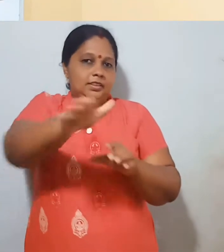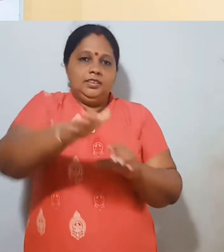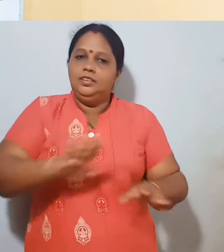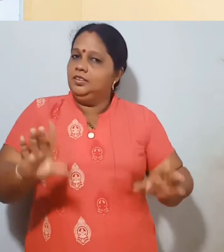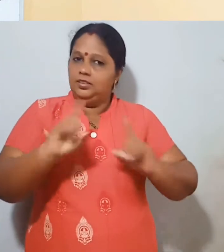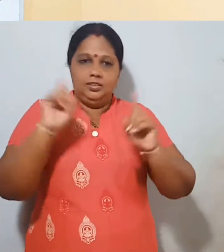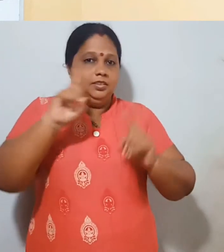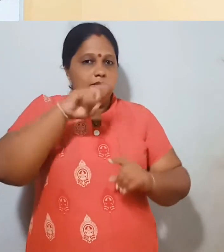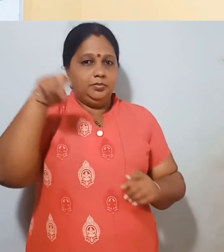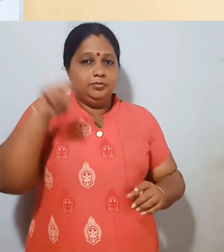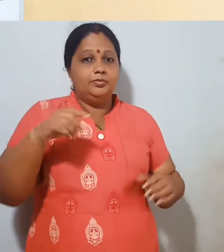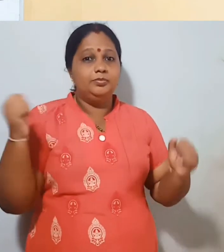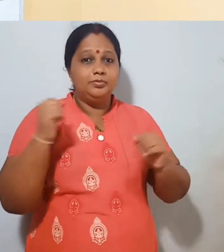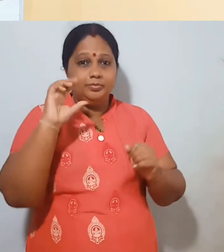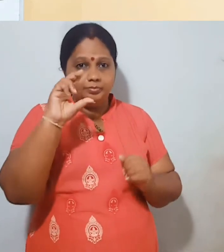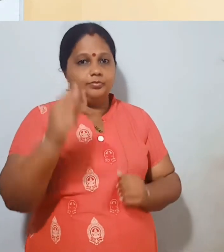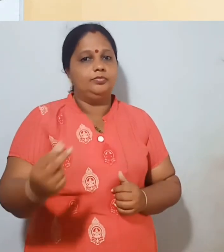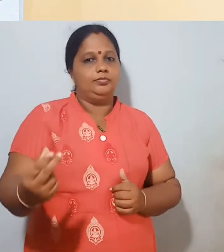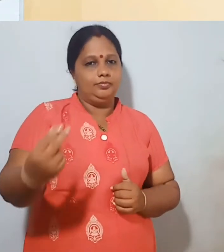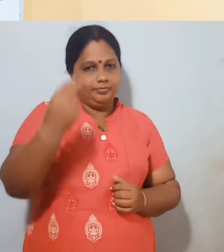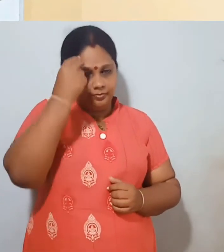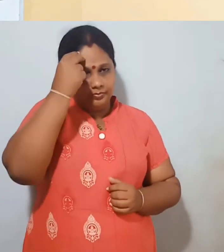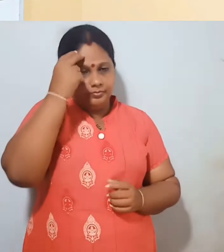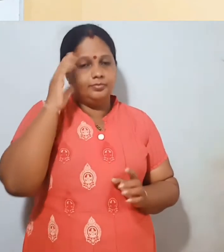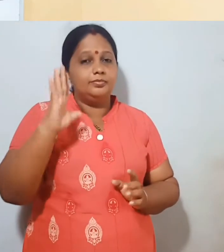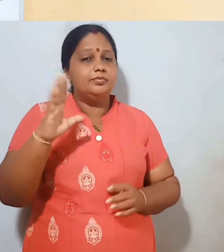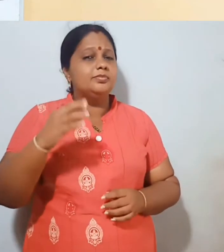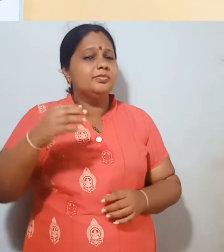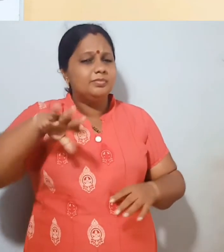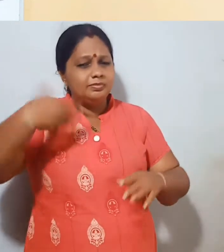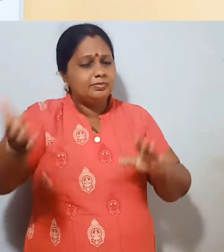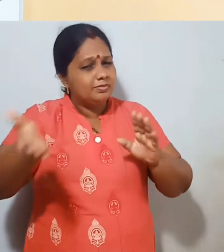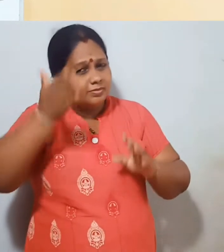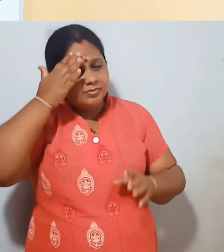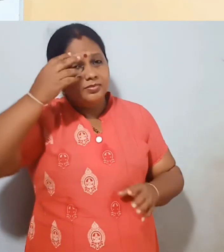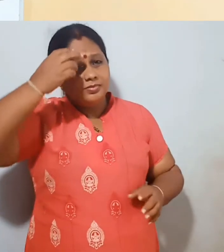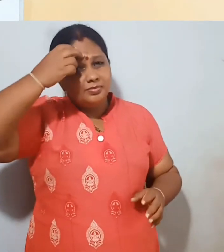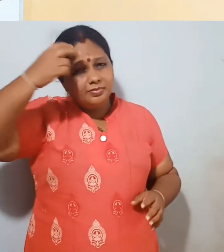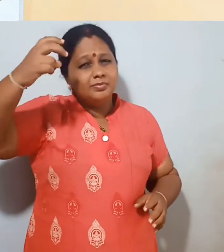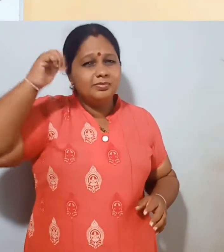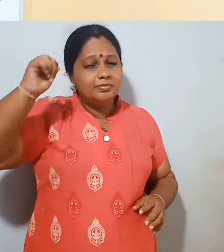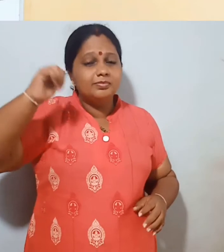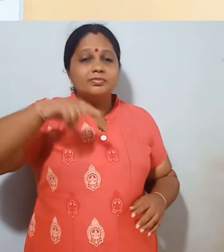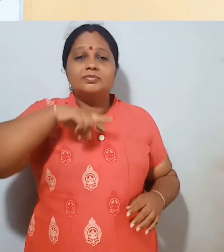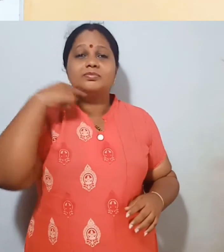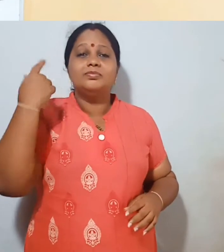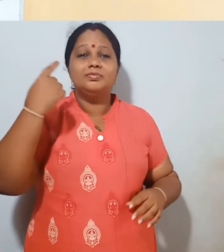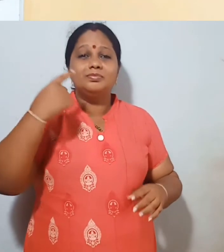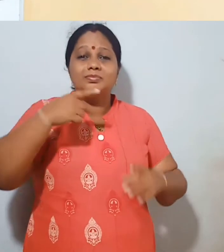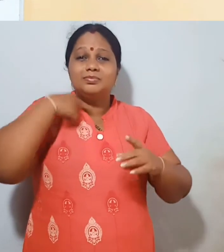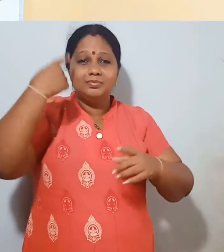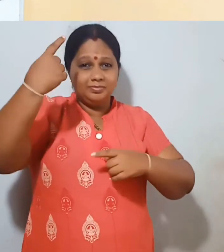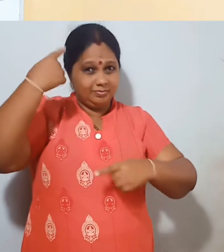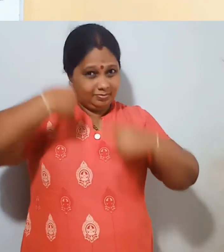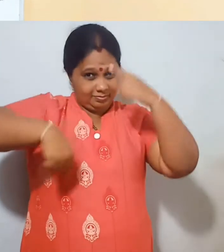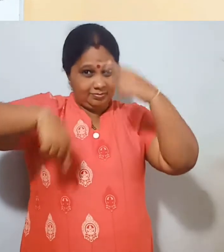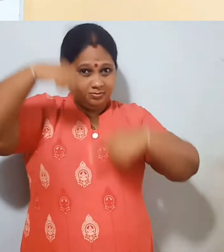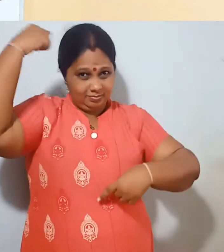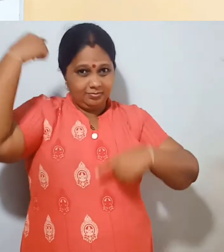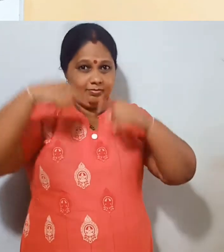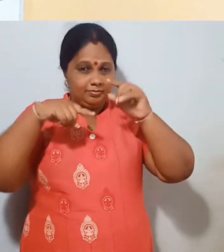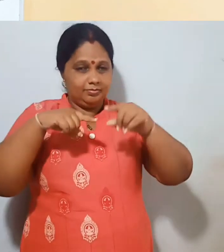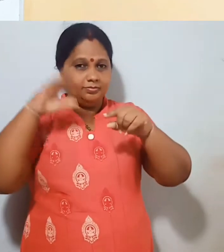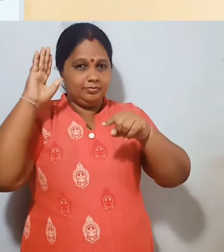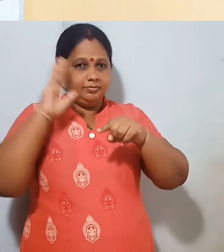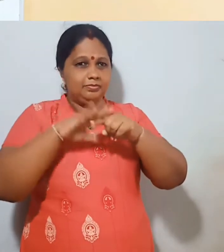விழுந்தா அடிப்பட்டா ஏன் அங்க வீக்கம் வருதுன்னு சொன்னால் இரத்த குழாய்கள்ல ஏற்படுற பாதிப்பின் காரணமாக அந்த இரத்த குழாய்க்குள்ள